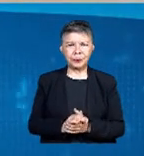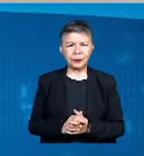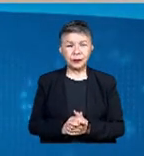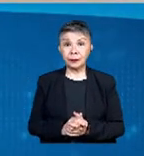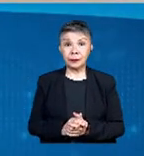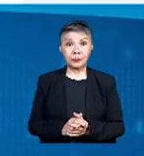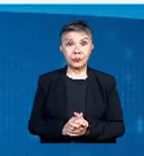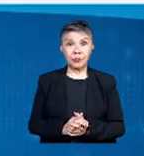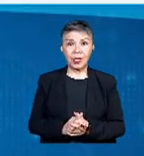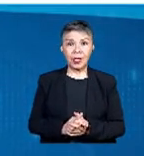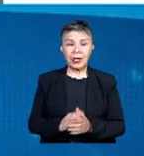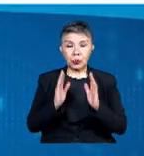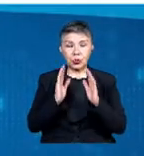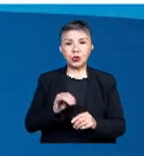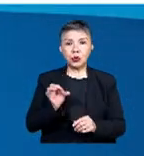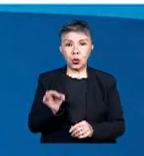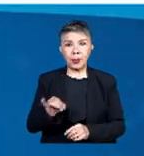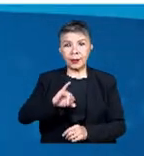Kota Jayapura.